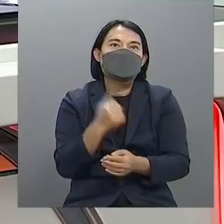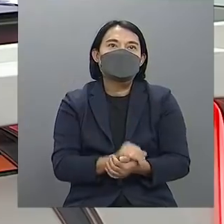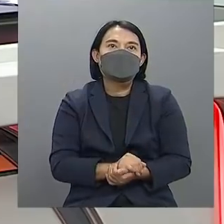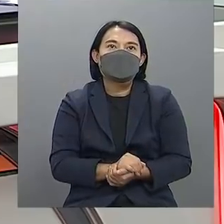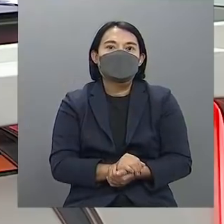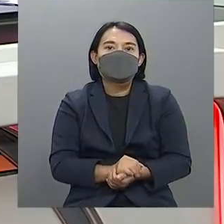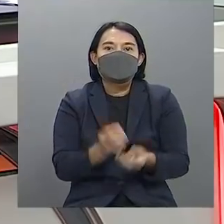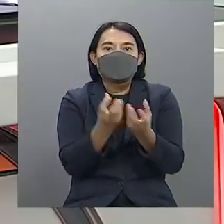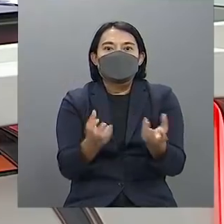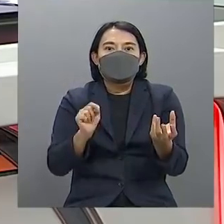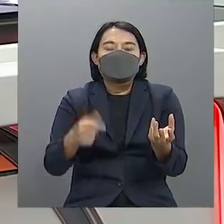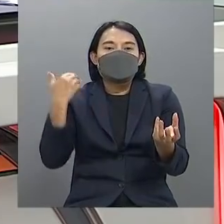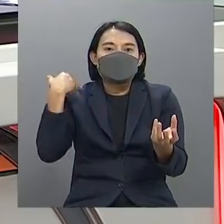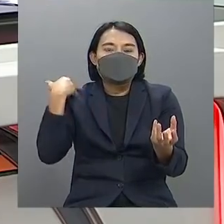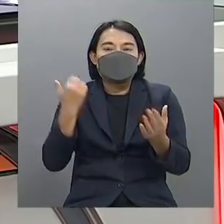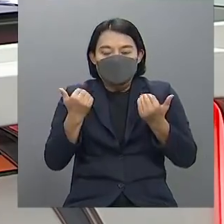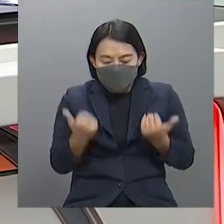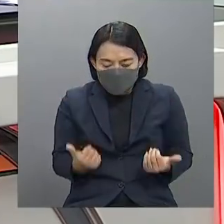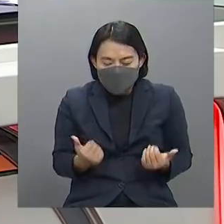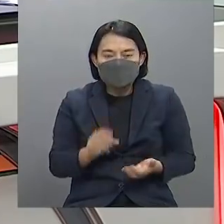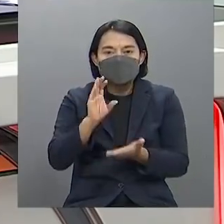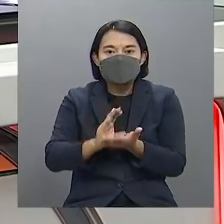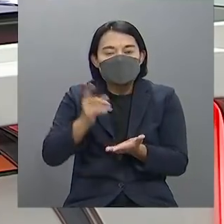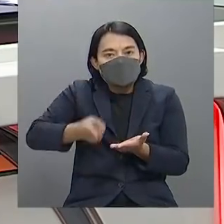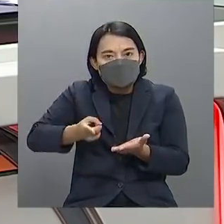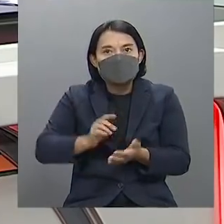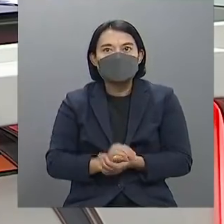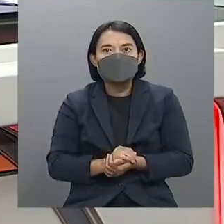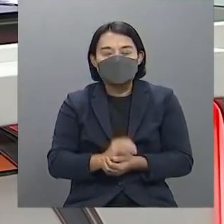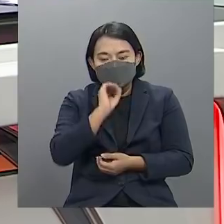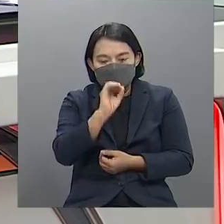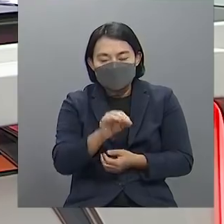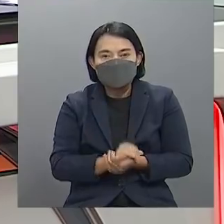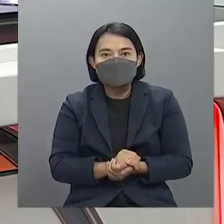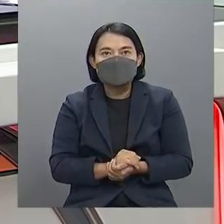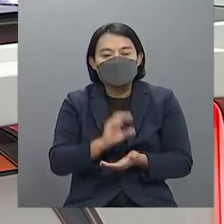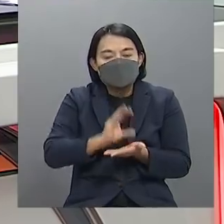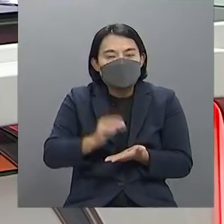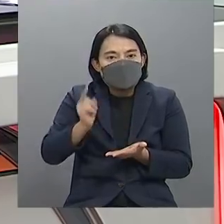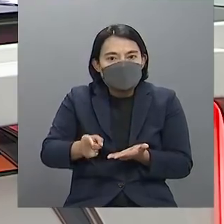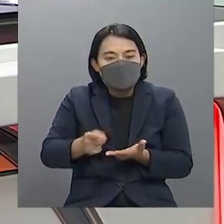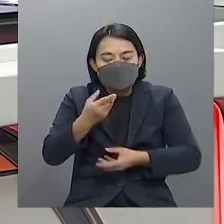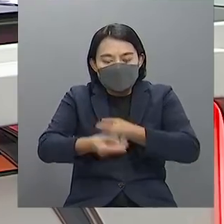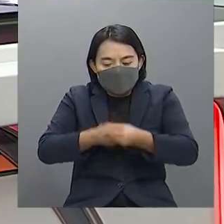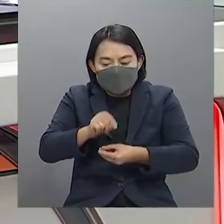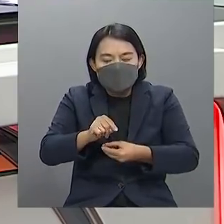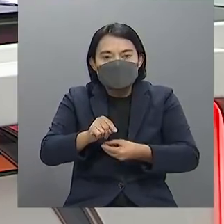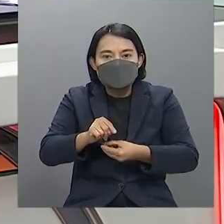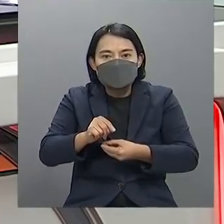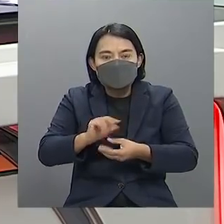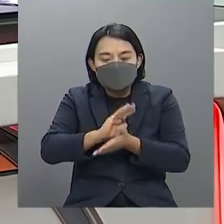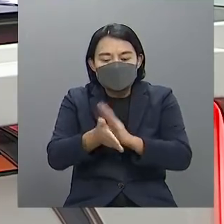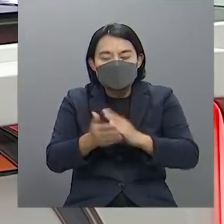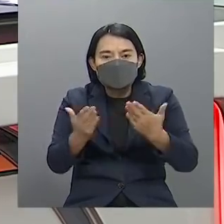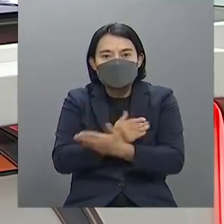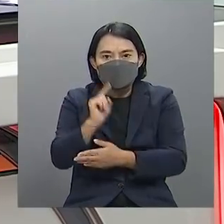ที่มีอยู่ในมือเวลานี้เป็นต้นทุนเดิมหรือเปล่าการที่ออกมาบอกว่าจะเอาต้นทุนเดิมมาขึ้นขายด้วยราคาใหม่มีความชอบธรรมต่อการซื้อขายม